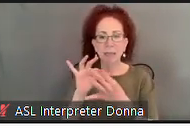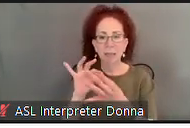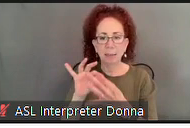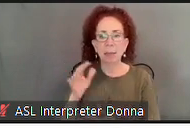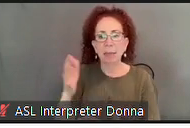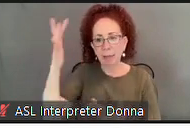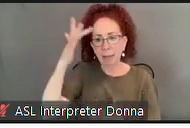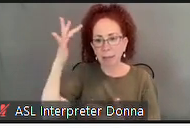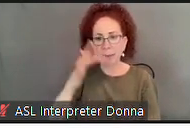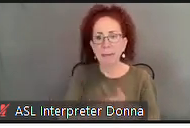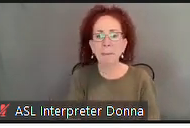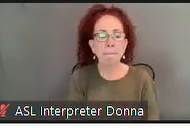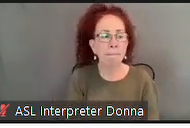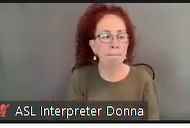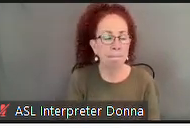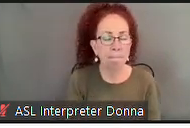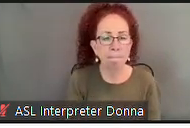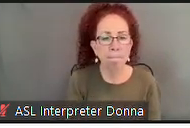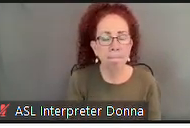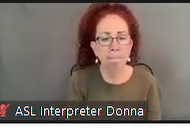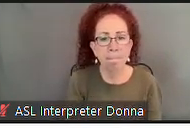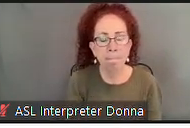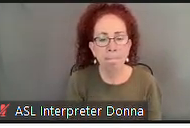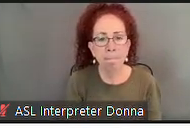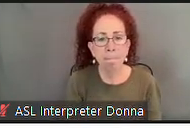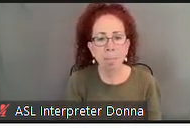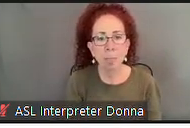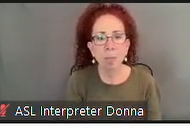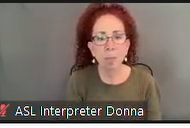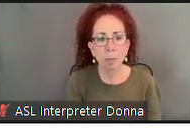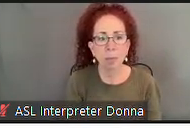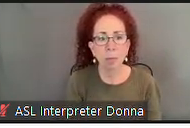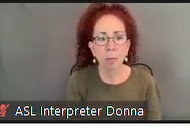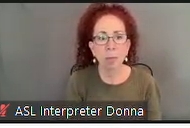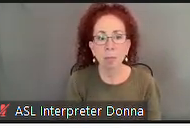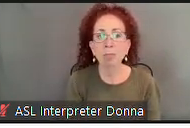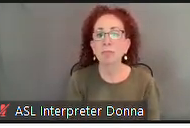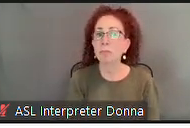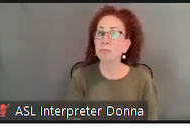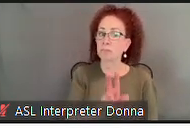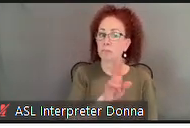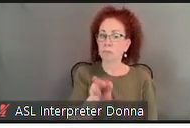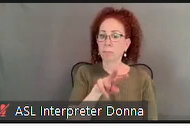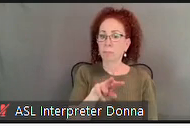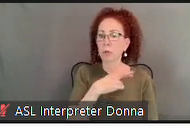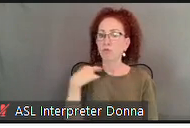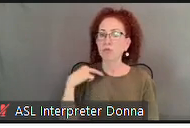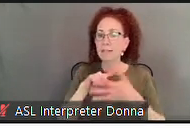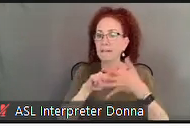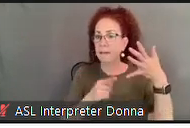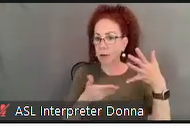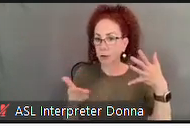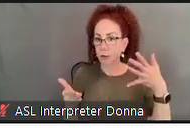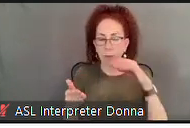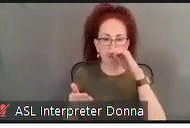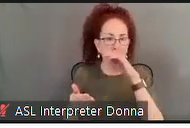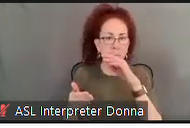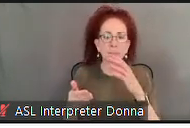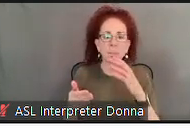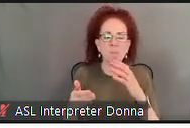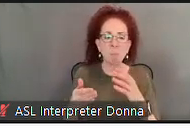我们可以看从这个图上面能看到谁是会最受影响的。